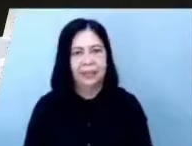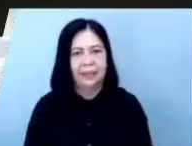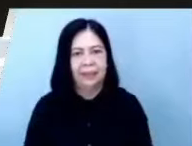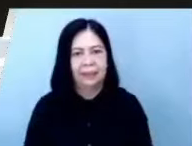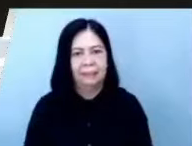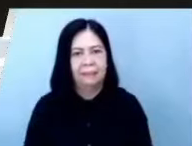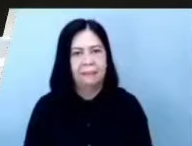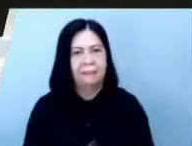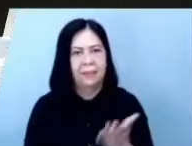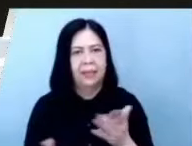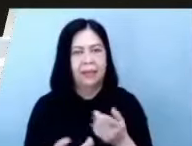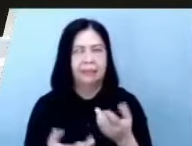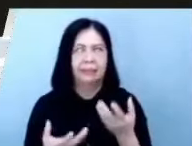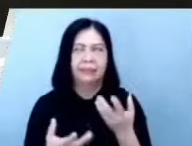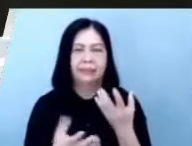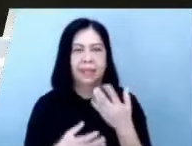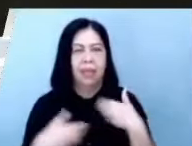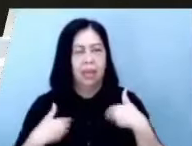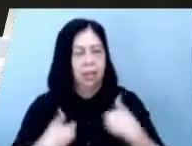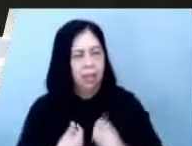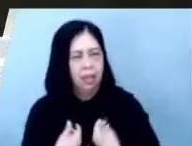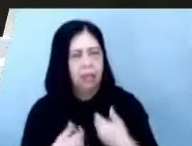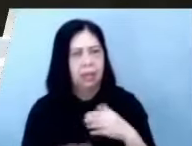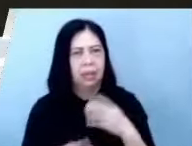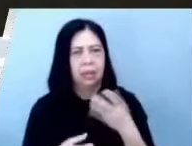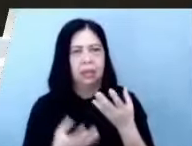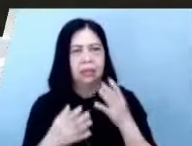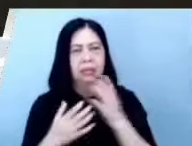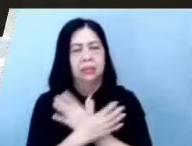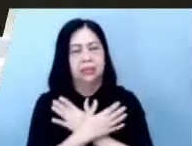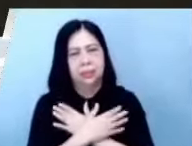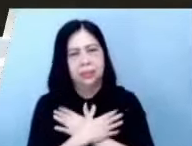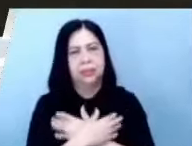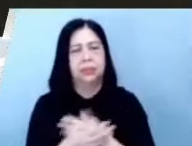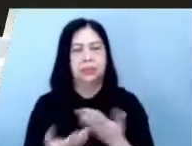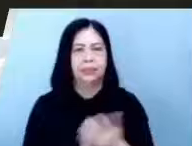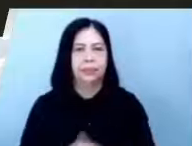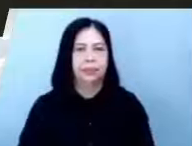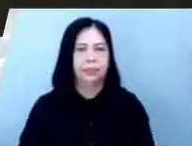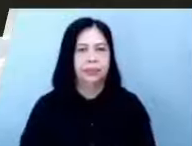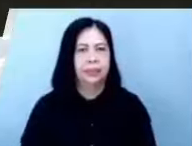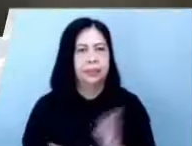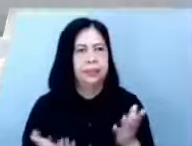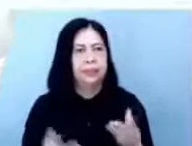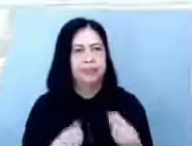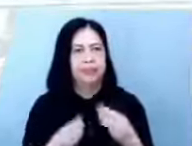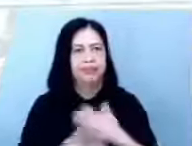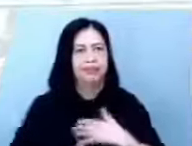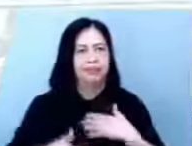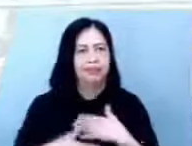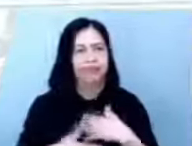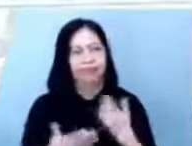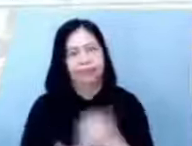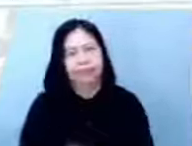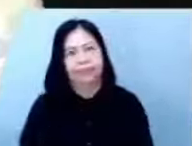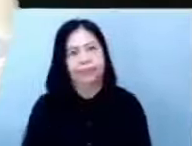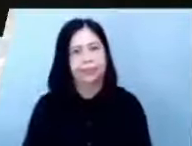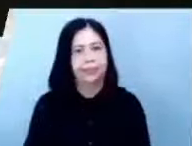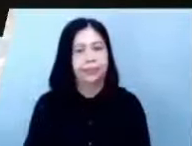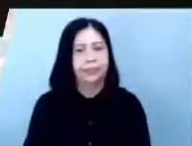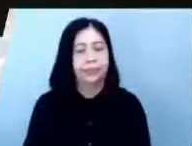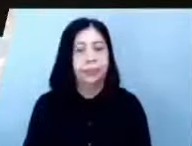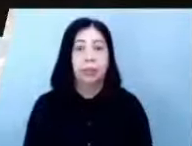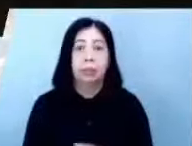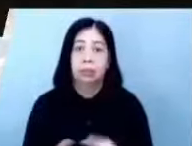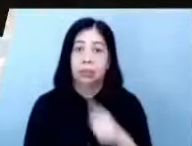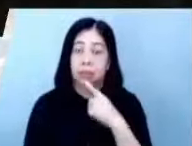pagka pagod na pagod ka, nakakapag-relax kahit pa paano. Parang nagiging libangan lang din po. Batid ng Department of Health na marami